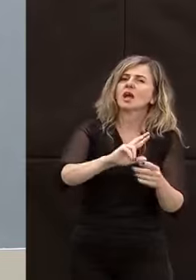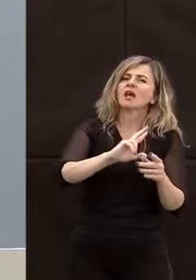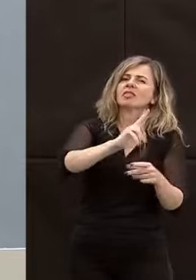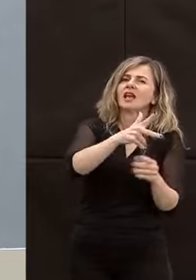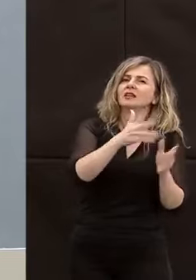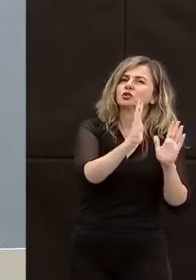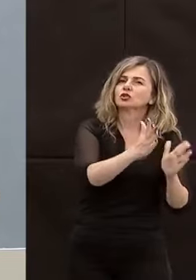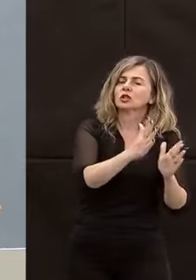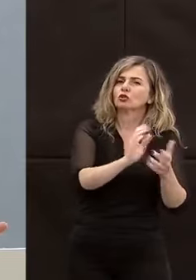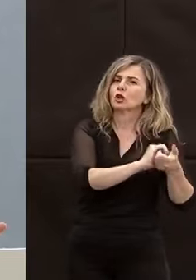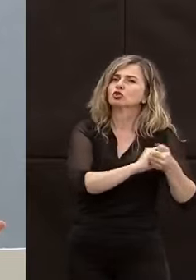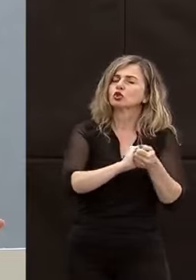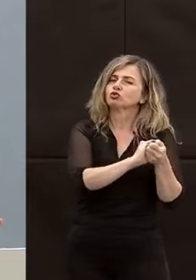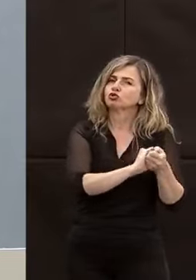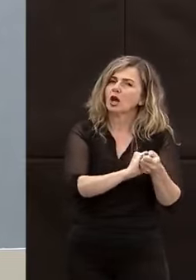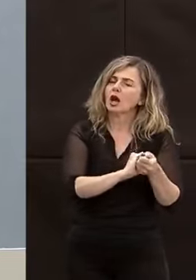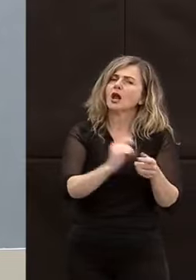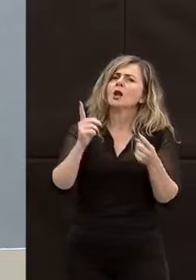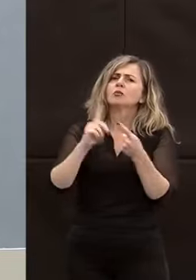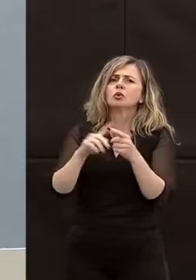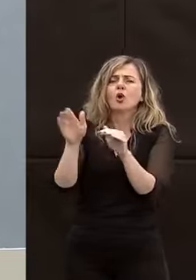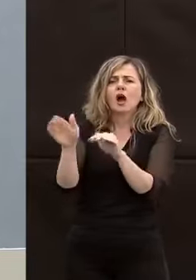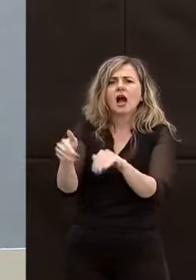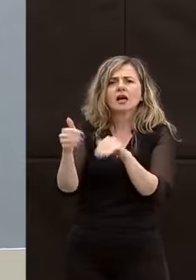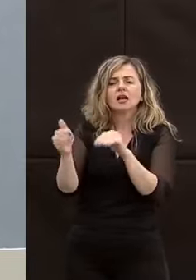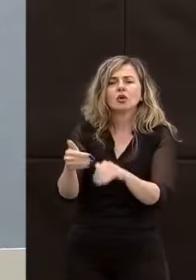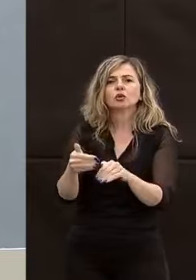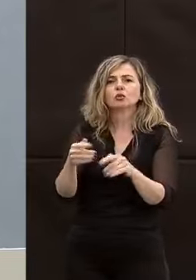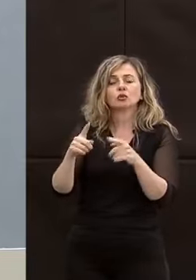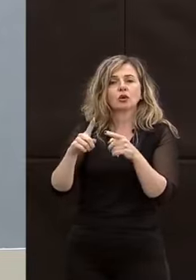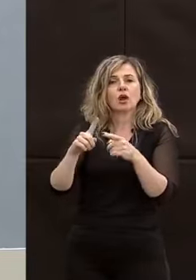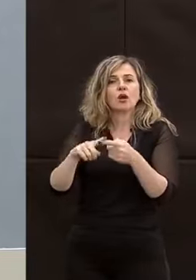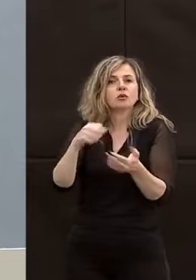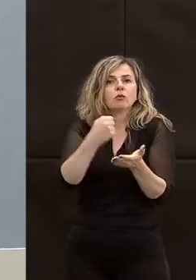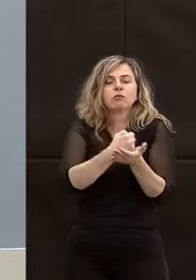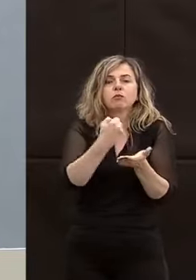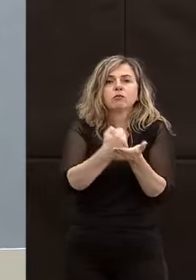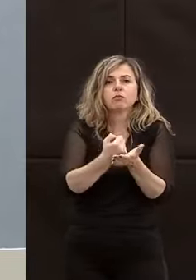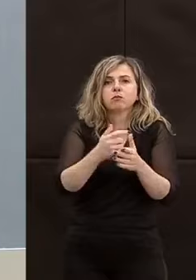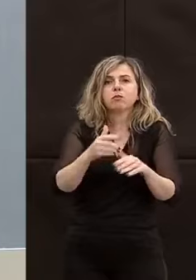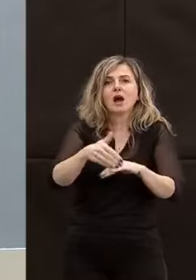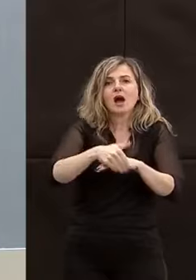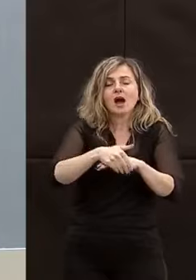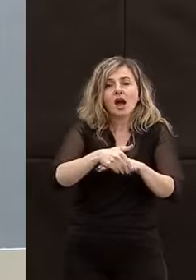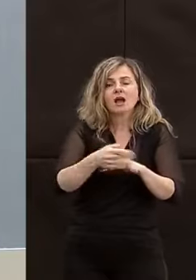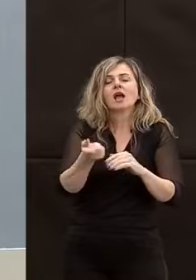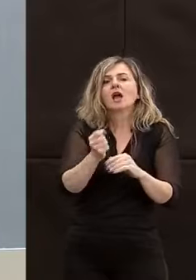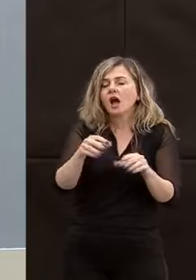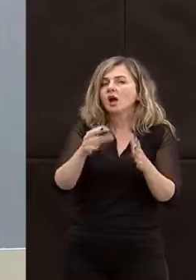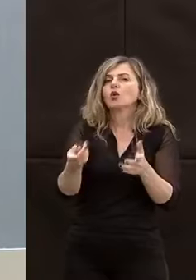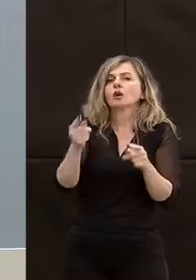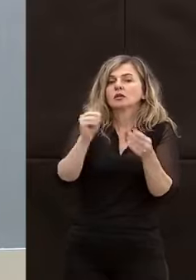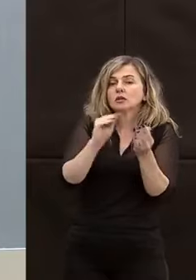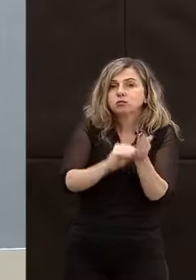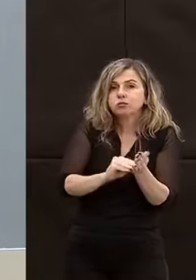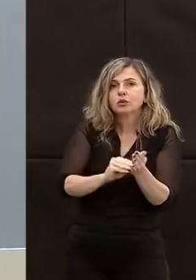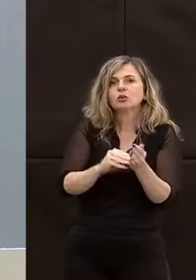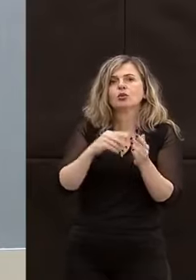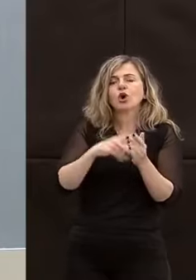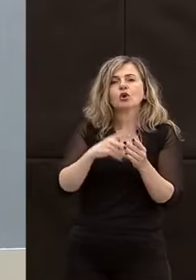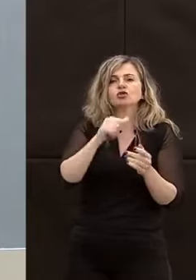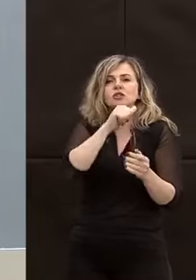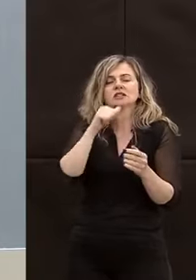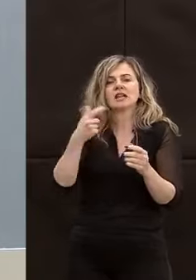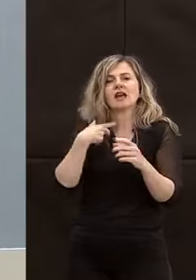l'agricoltura stessa il credito oggi ancora di più hanno bisogno di essere protagonisti